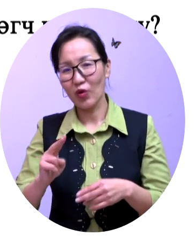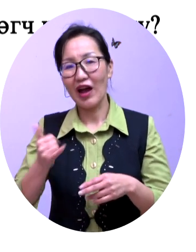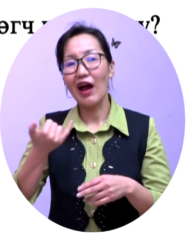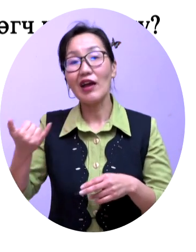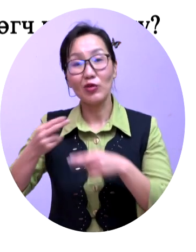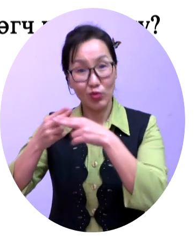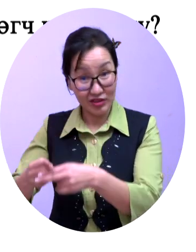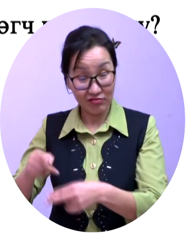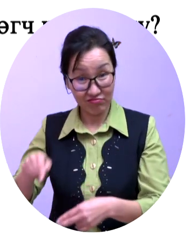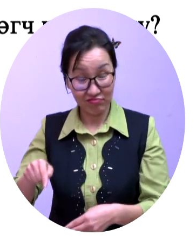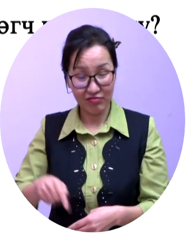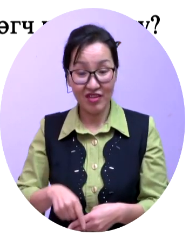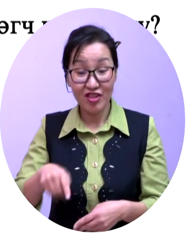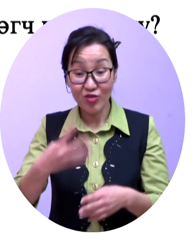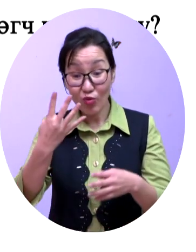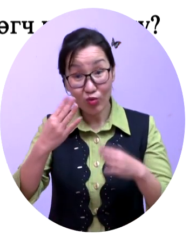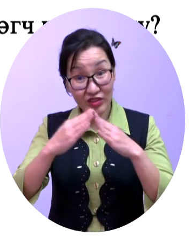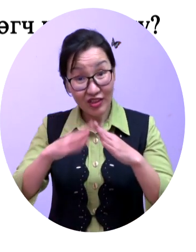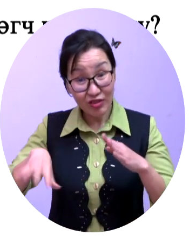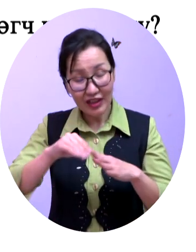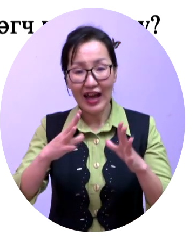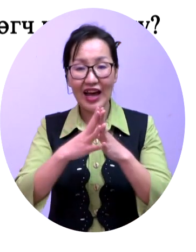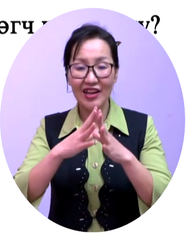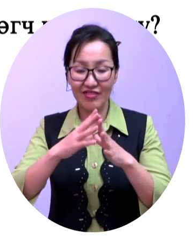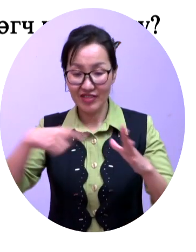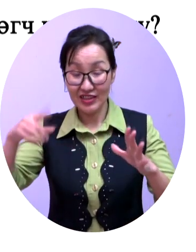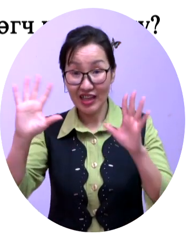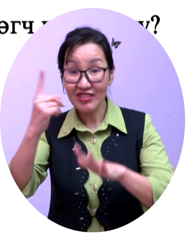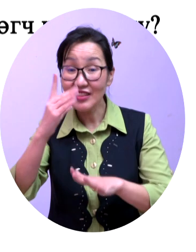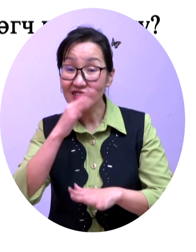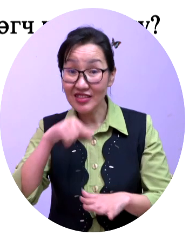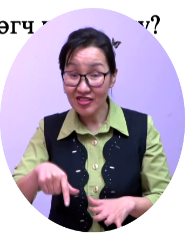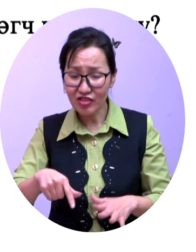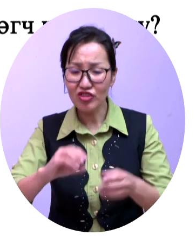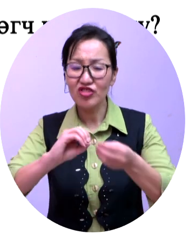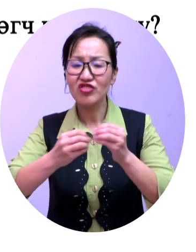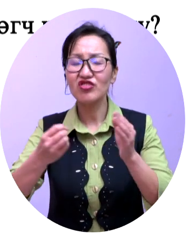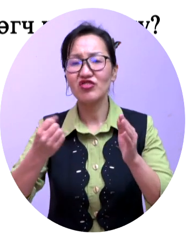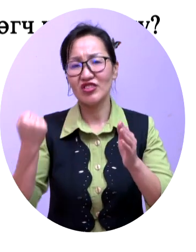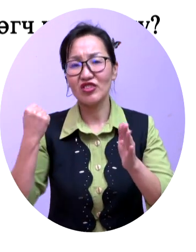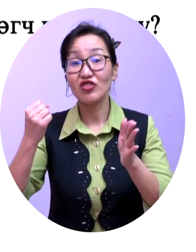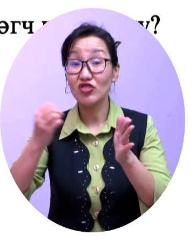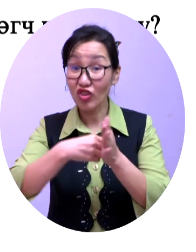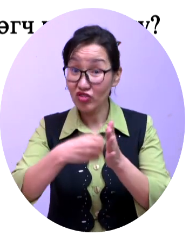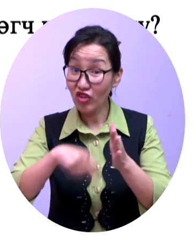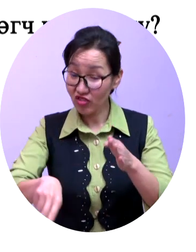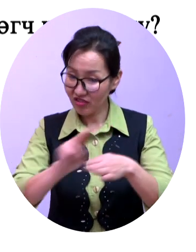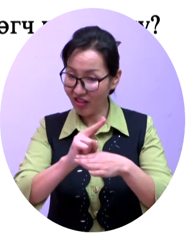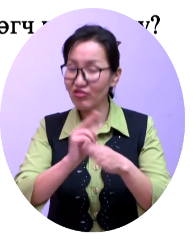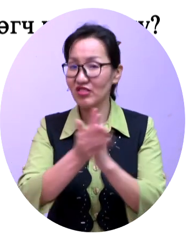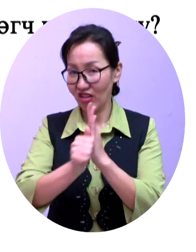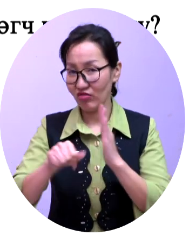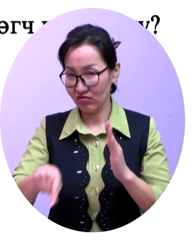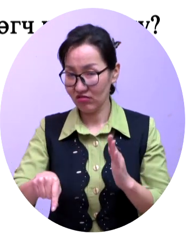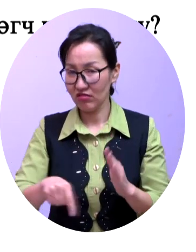За, эдгээр дөрвөн даалгавар маань 10-аас 11 насныхны хийж чадах ёстой дадал чадвар юм байна.